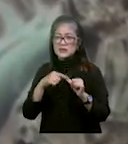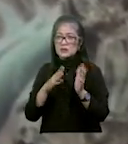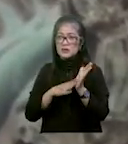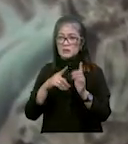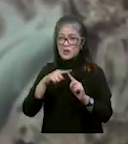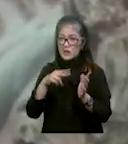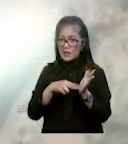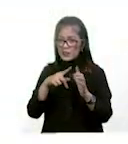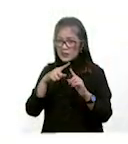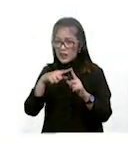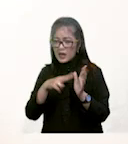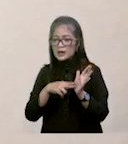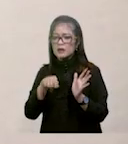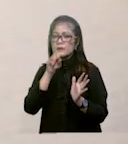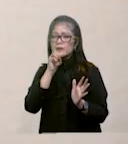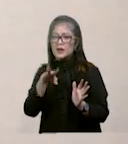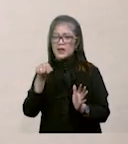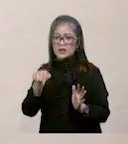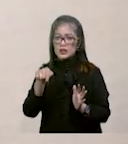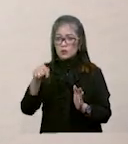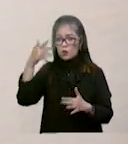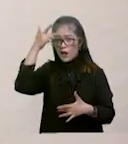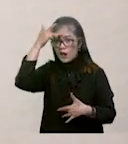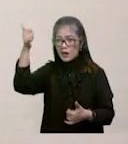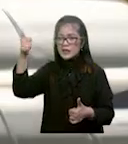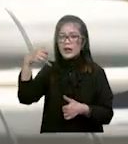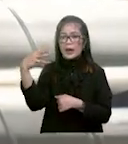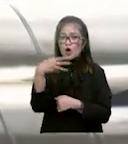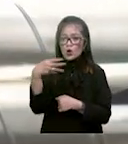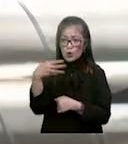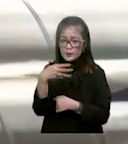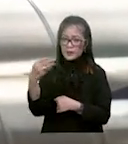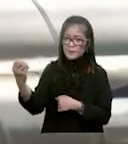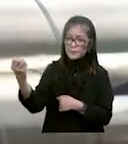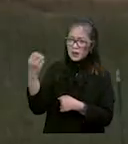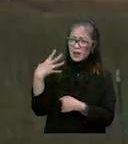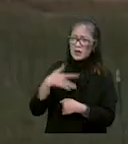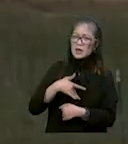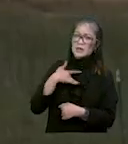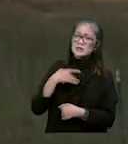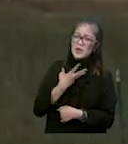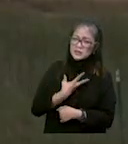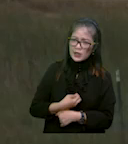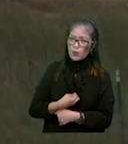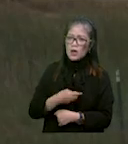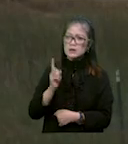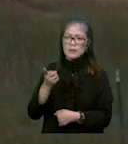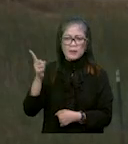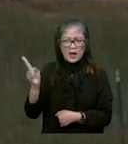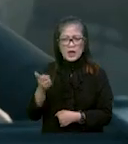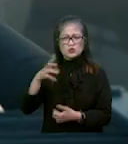kontroversial Bupati Meranti ekonomi senior indeft ini menyebut kekecewaan soal dana bagi hasil harus jadi perhatian